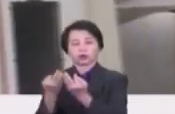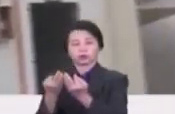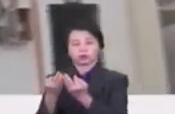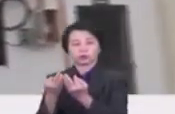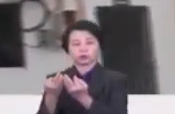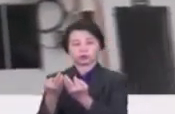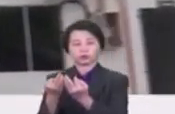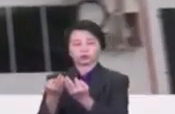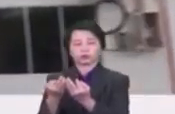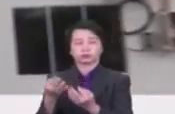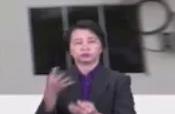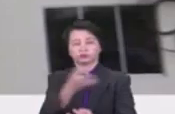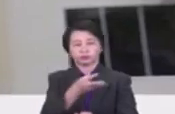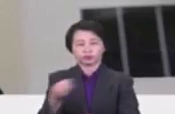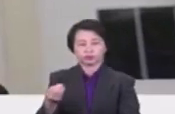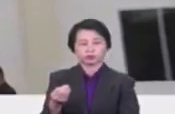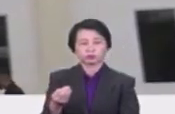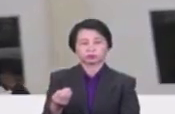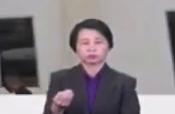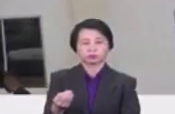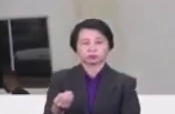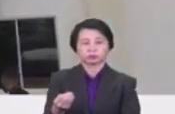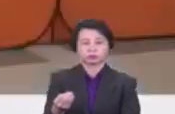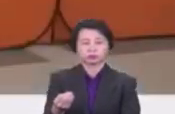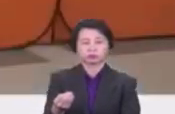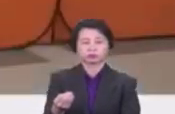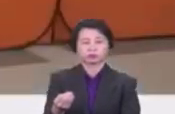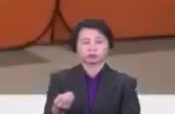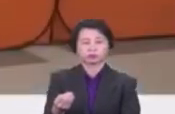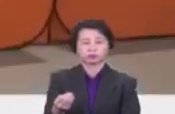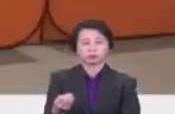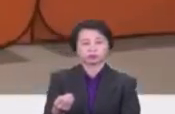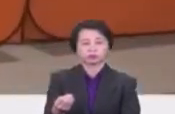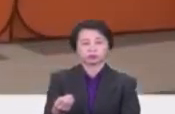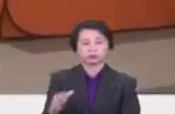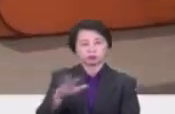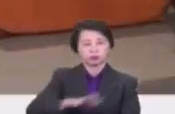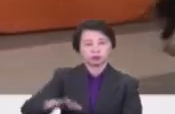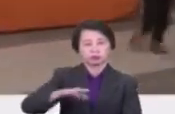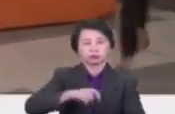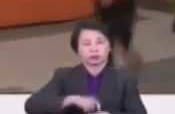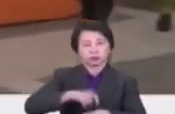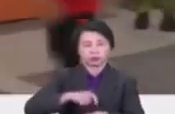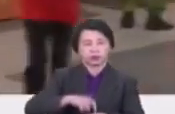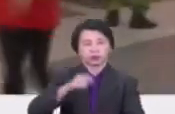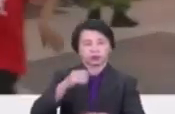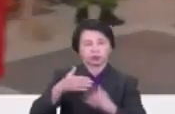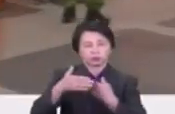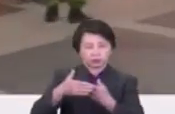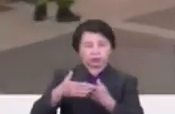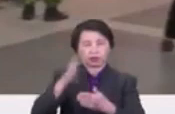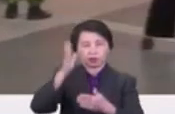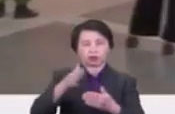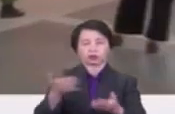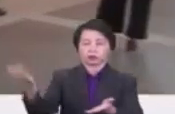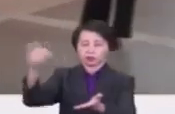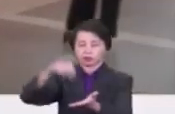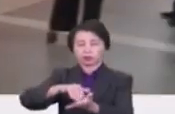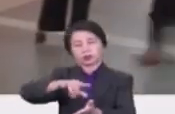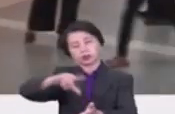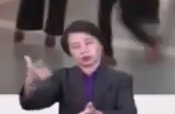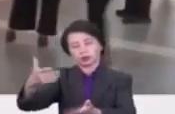Beaufort. Dan dijangka dalam dalam masa terdekat juga kita akan buka satu lagi PPS iaitu